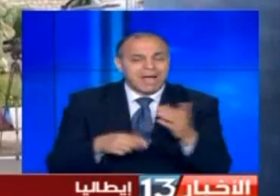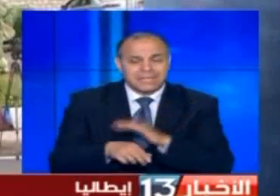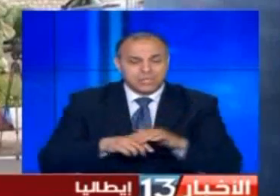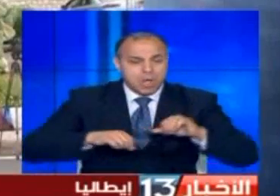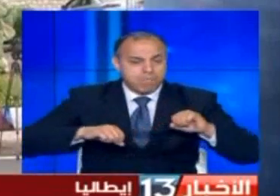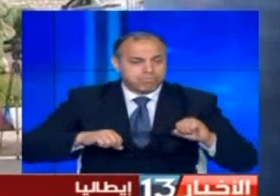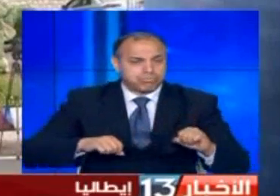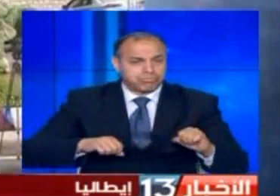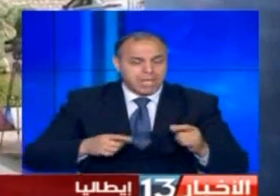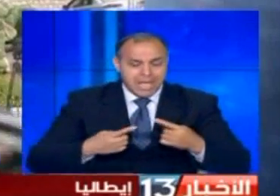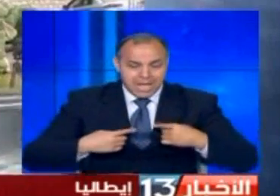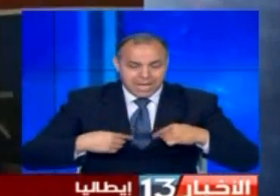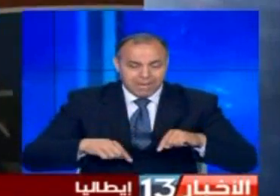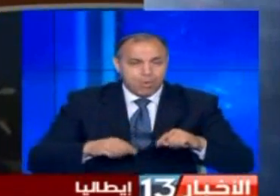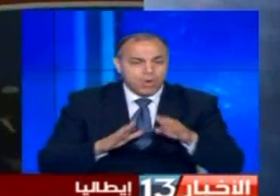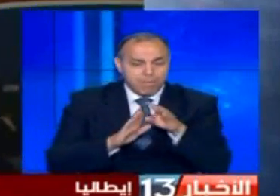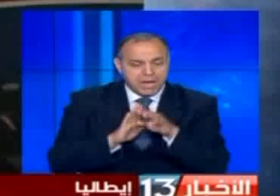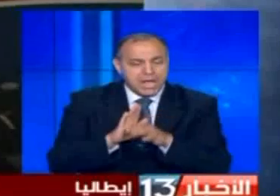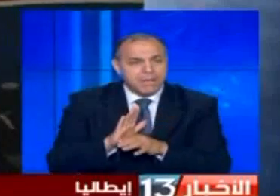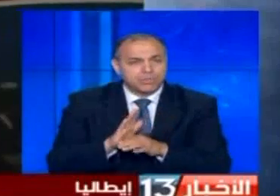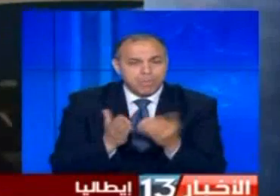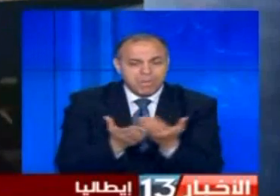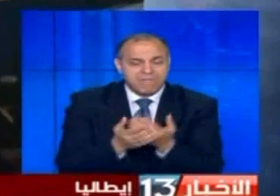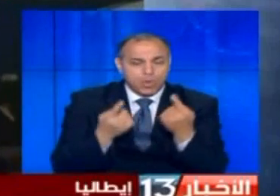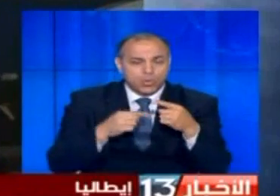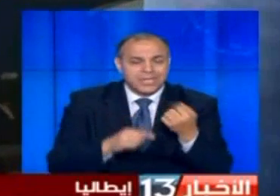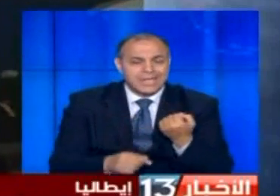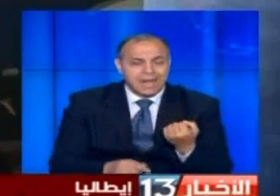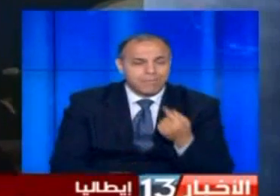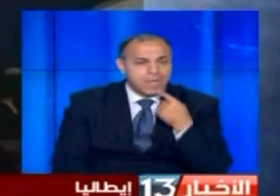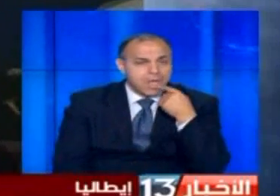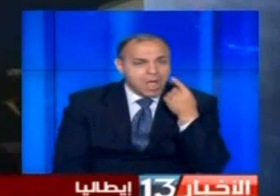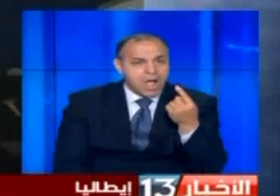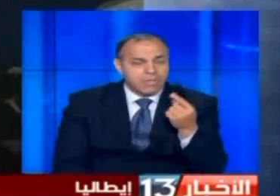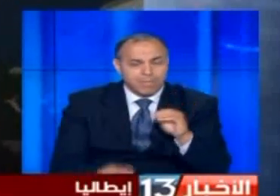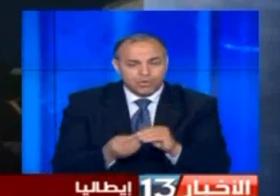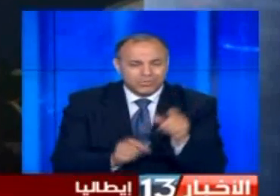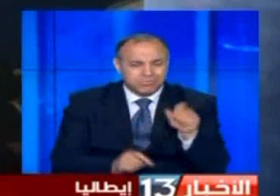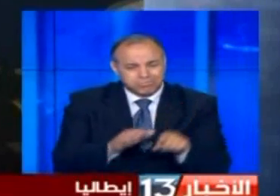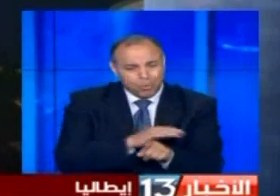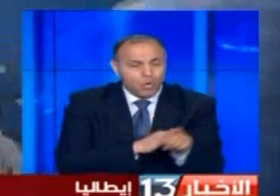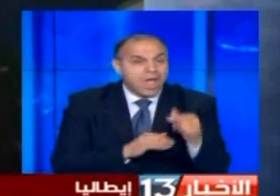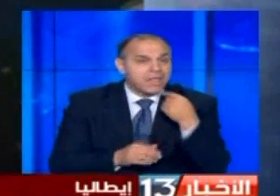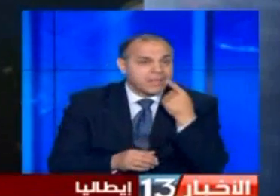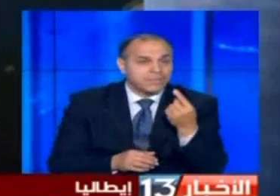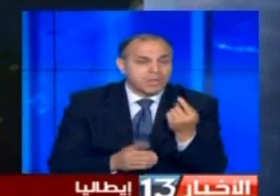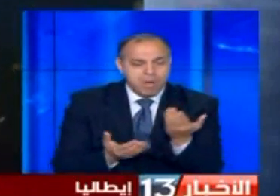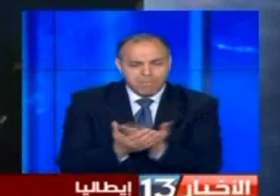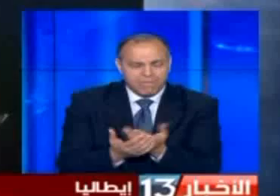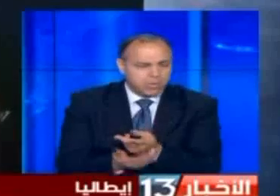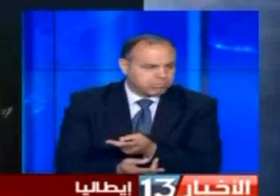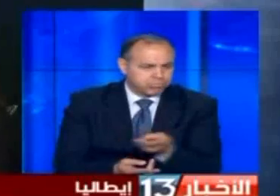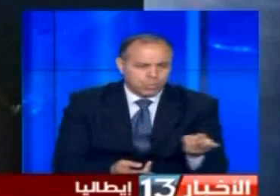الكبرى قمه يتصدر جدول اعمالها ملف مكافحه الارهاب وقضيه الهجره غير الشرعيه ملفات